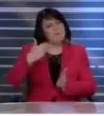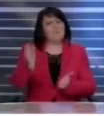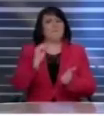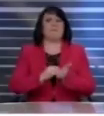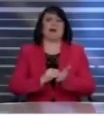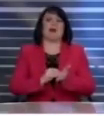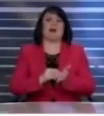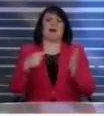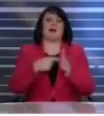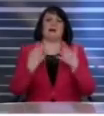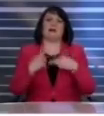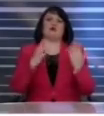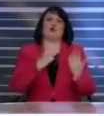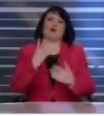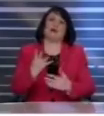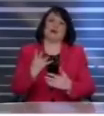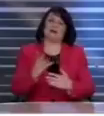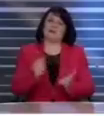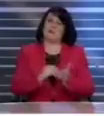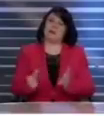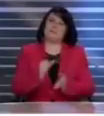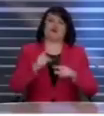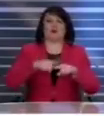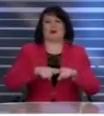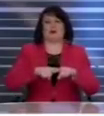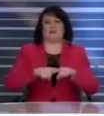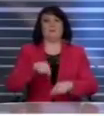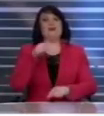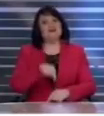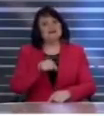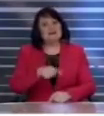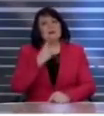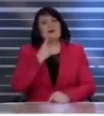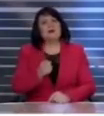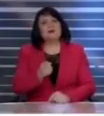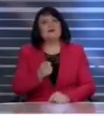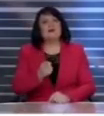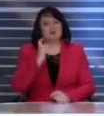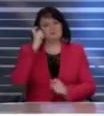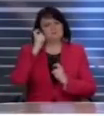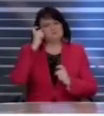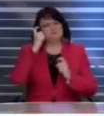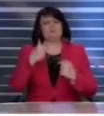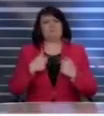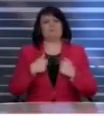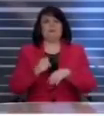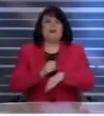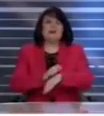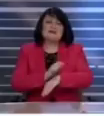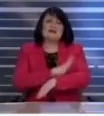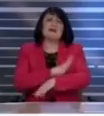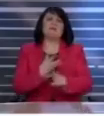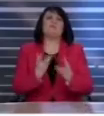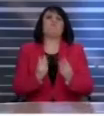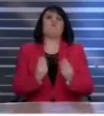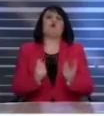ενεργοποιηθεί το 1984. Και θα μου επιτρέψετε πλέον σήμερα να έχω μια όλος ιδιαίτερη σκέψη, όλος συγκίνηση το λέω αυτό το πράγμα